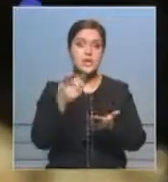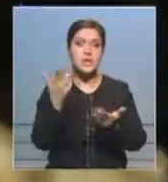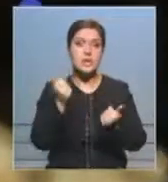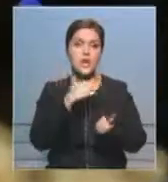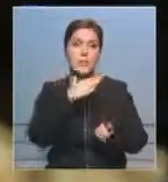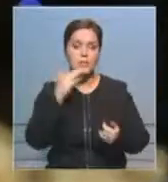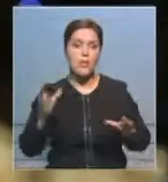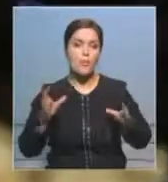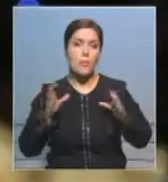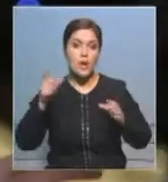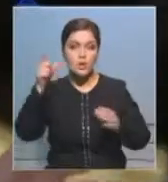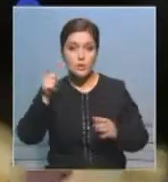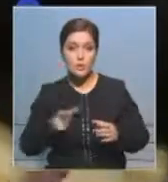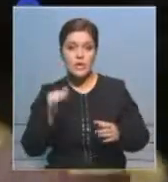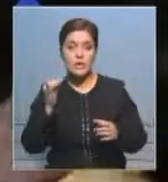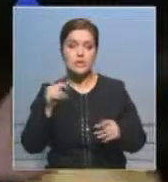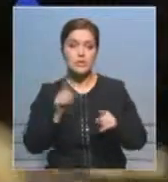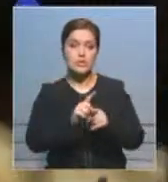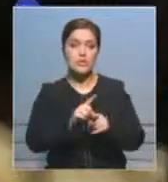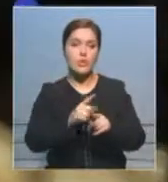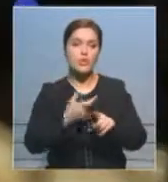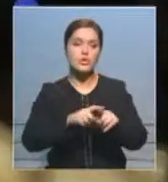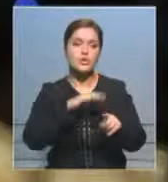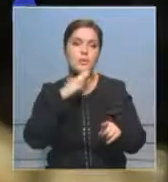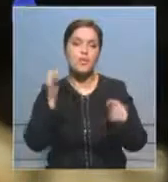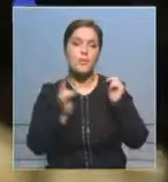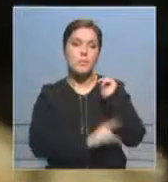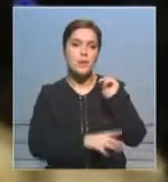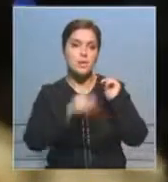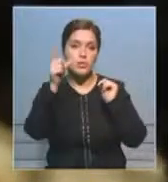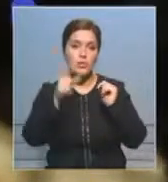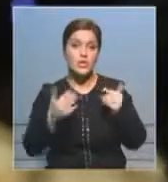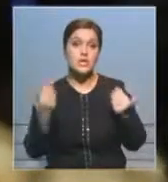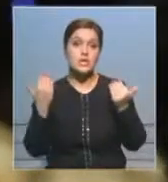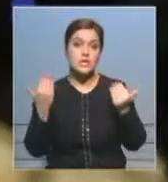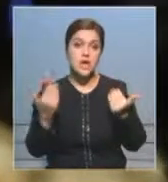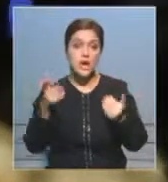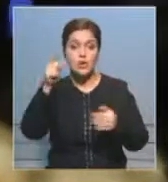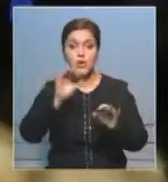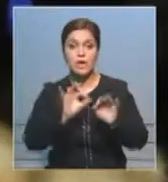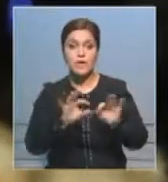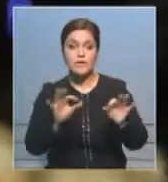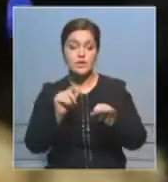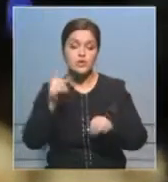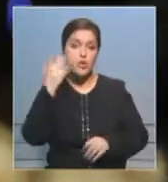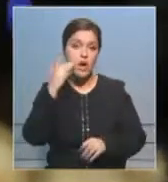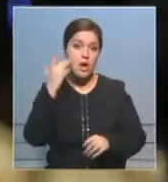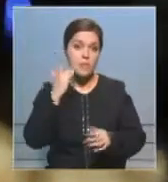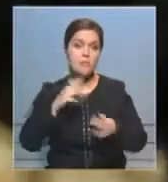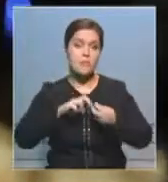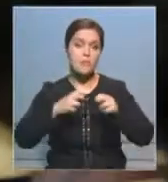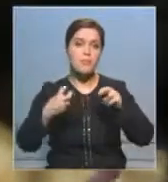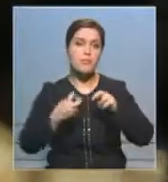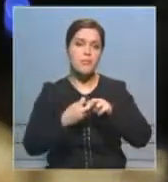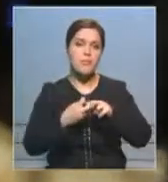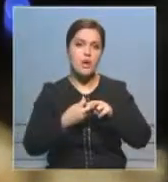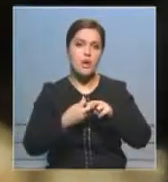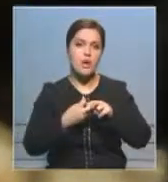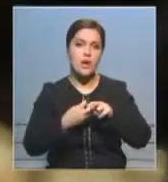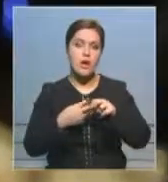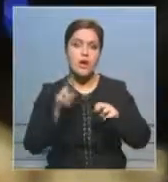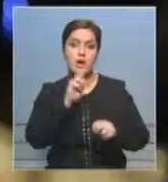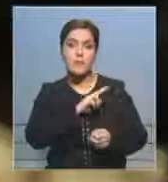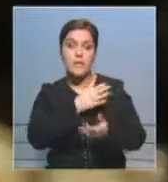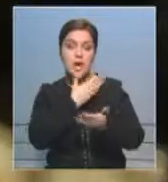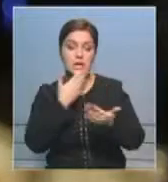богатых людей проблема очень много бедных людей и сейчас люди говорят что в америке я проблема не те то что не имеют работал